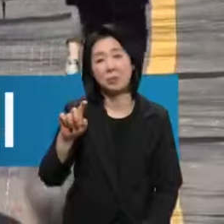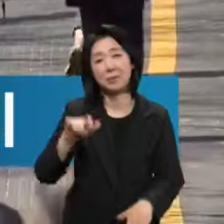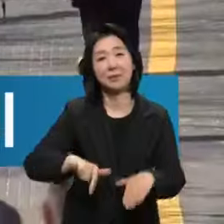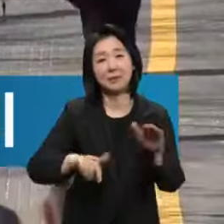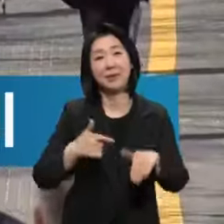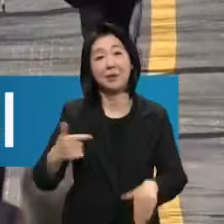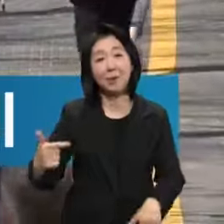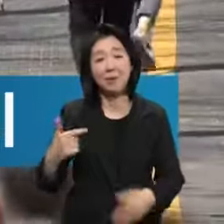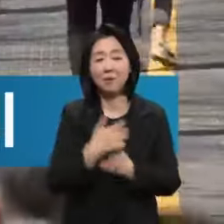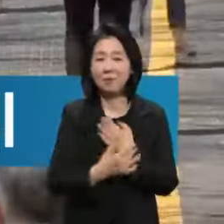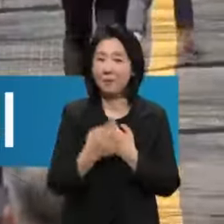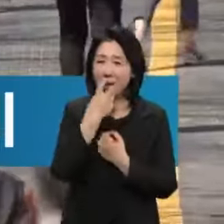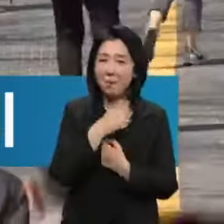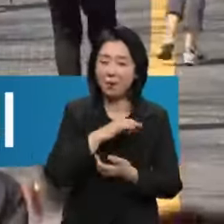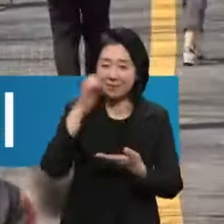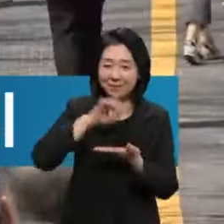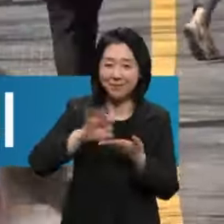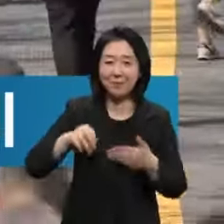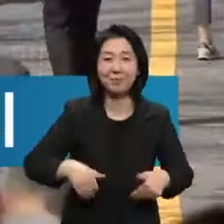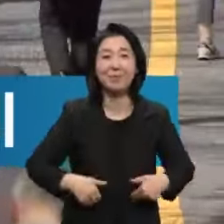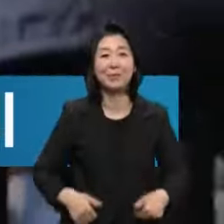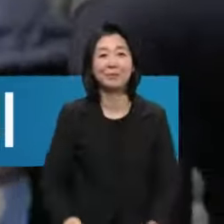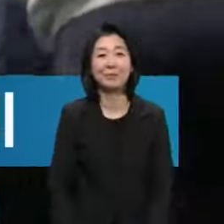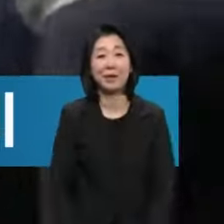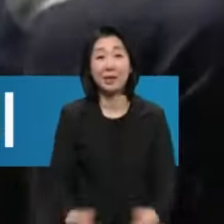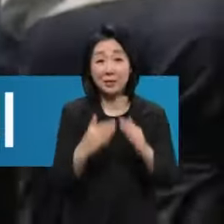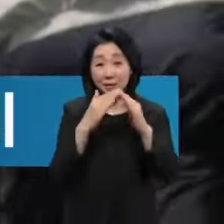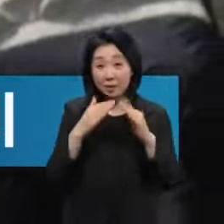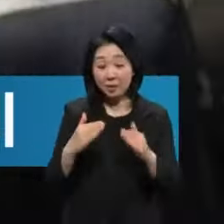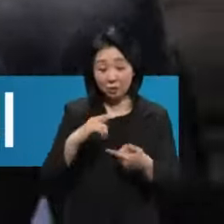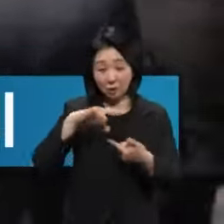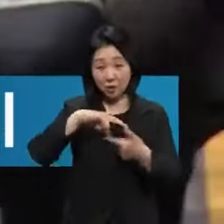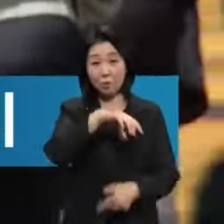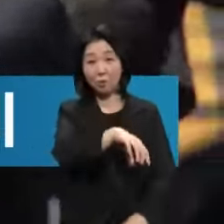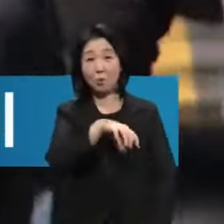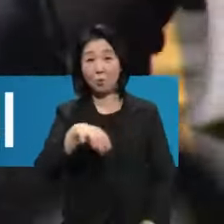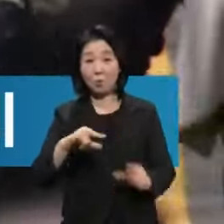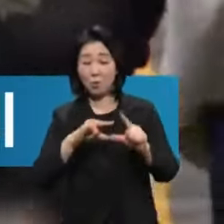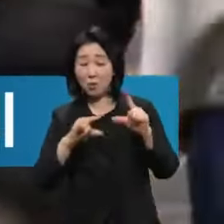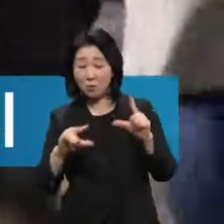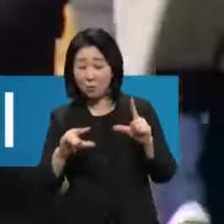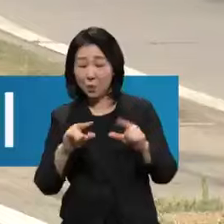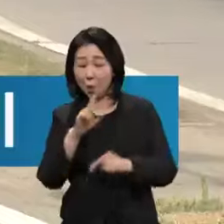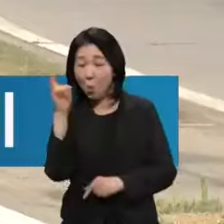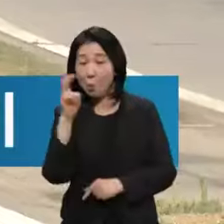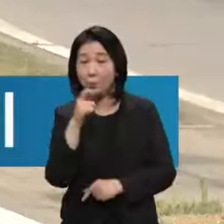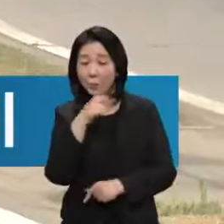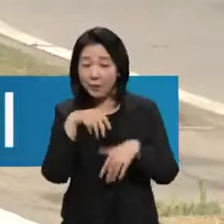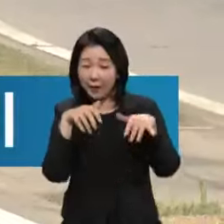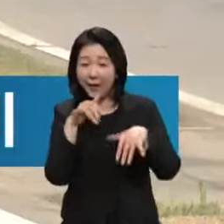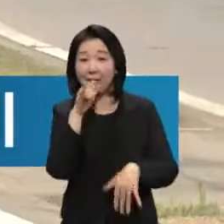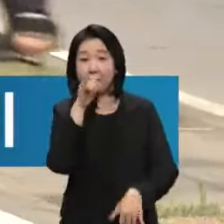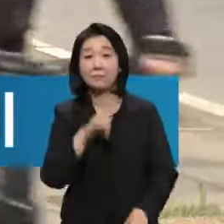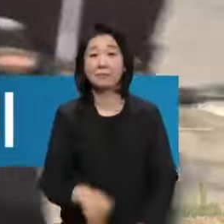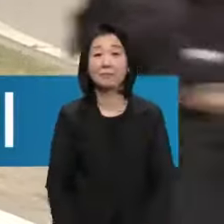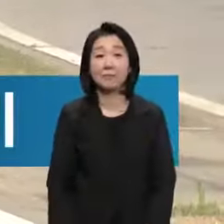때문에 건강관리 신경 쓰셔야겠습니다. 전라도와 경남 지역 일부엔 오후부터 약한 비가 내리는 곳이